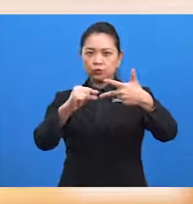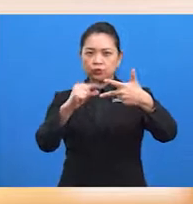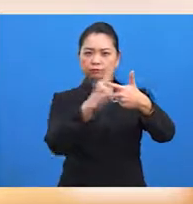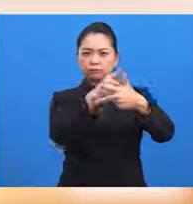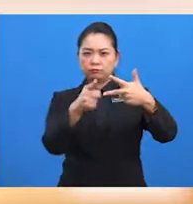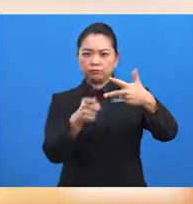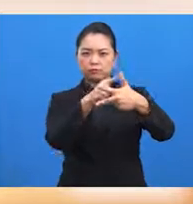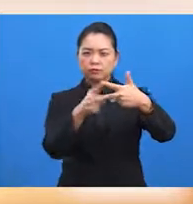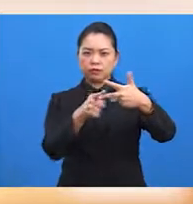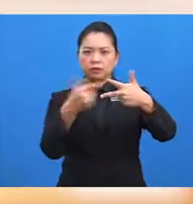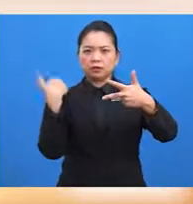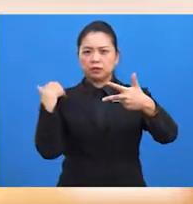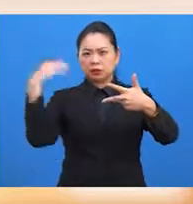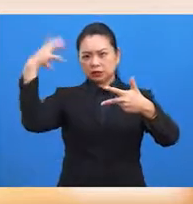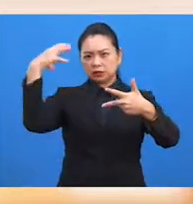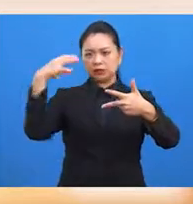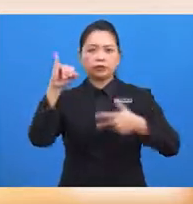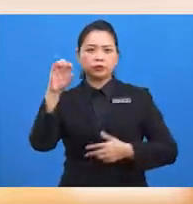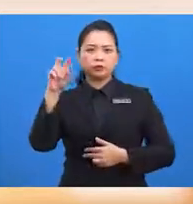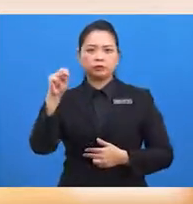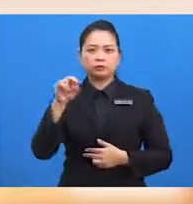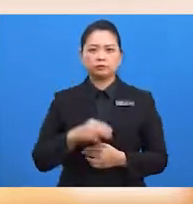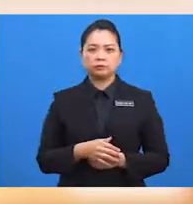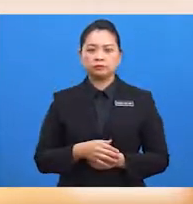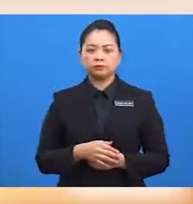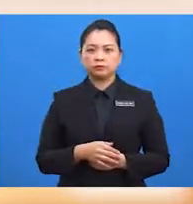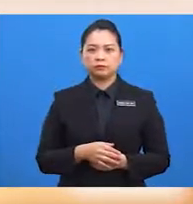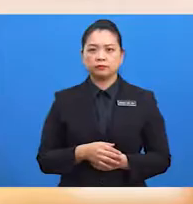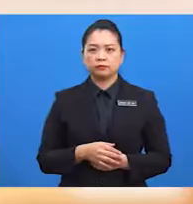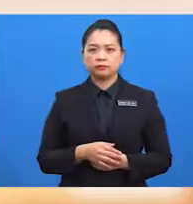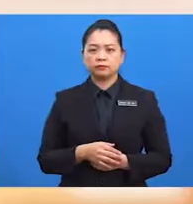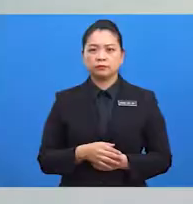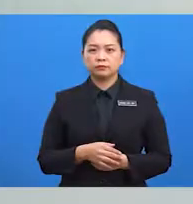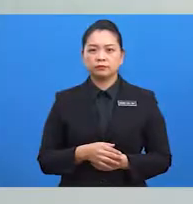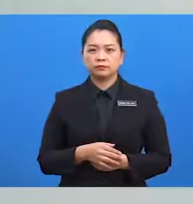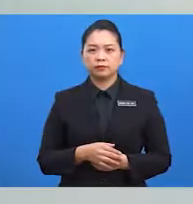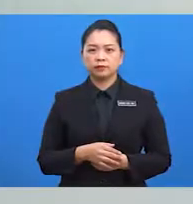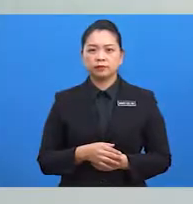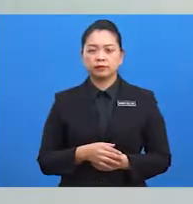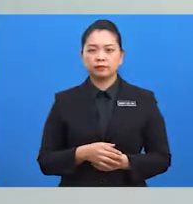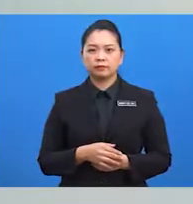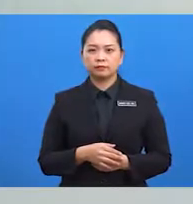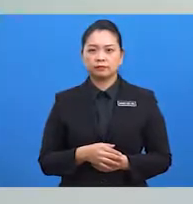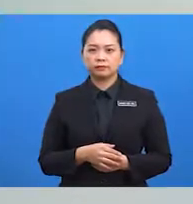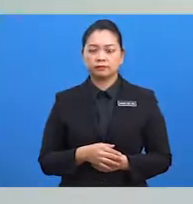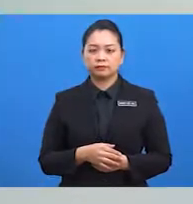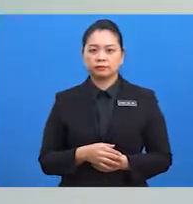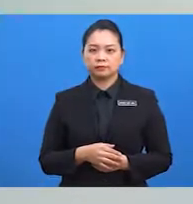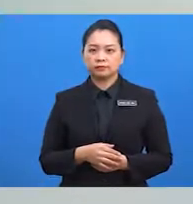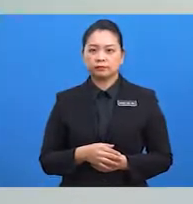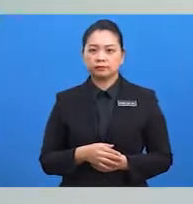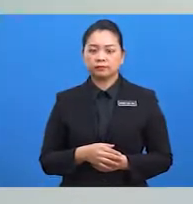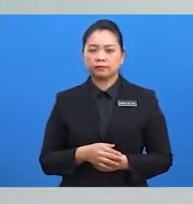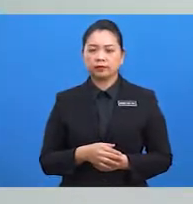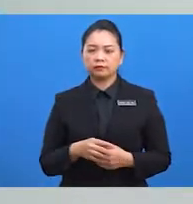merupakan sinaran mengayun yaitu sinar alfa sinar beta dan sinar gamma